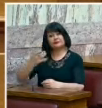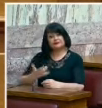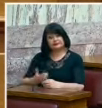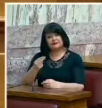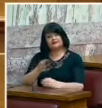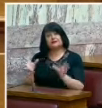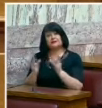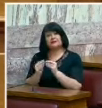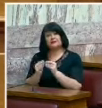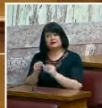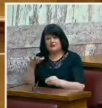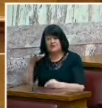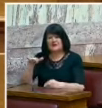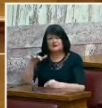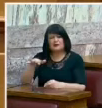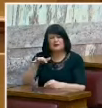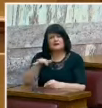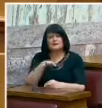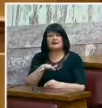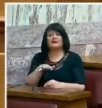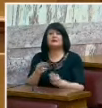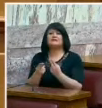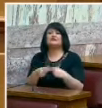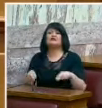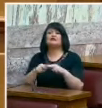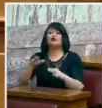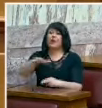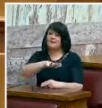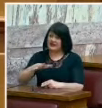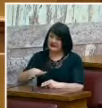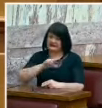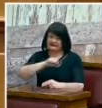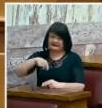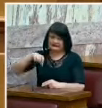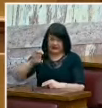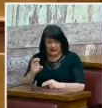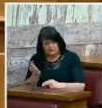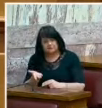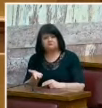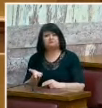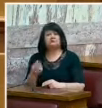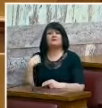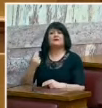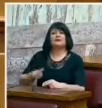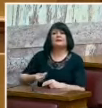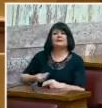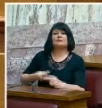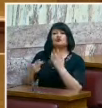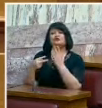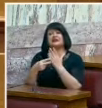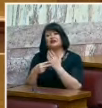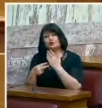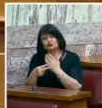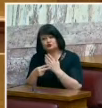τις επιθέσεις που έκανε στο Συμβούλιο της Επικρατείας, με το τι έκανε στο Δήμο της Τίνου, με τον τρόπο